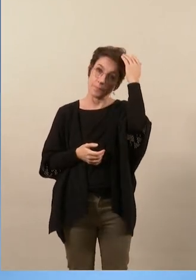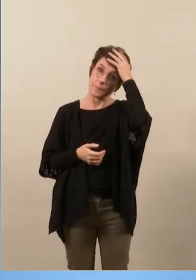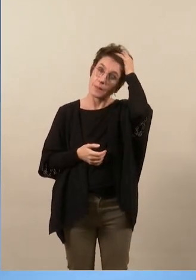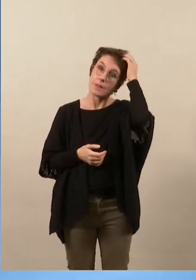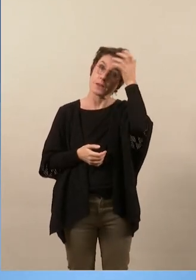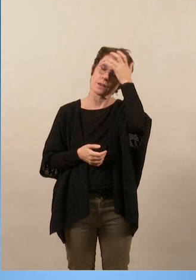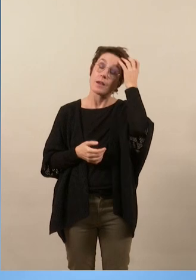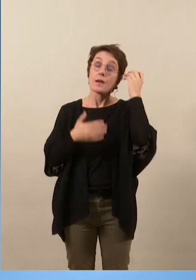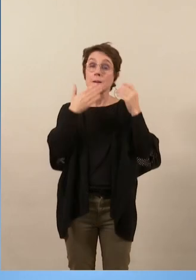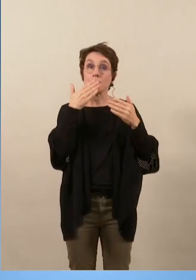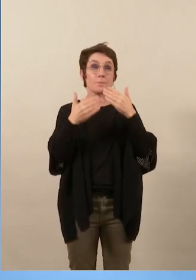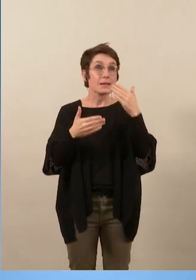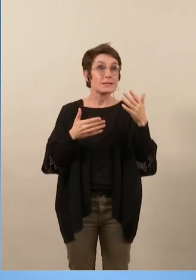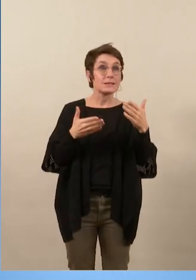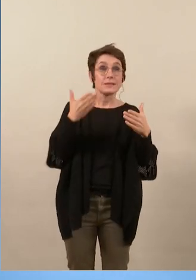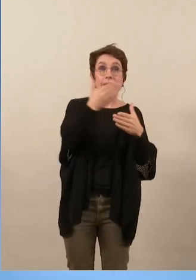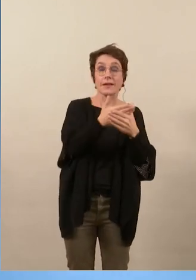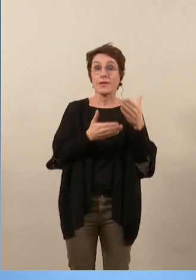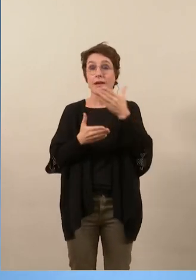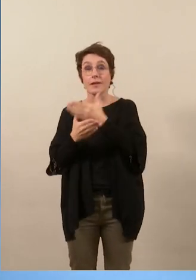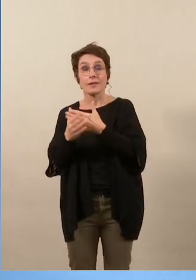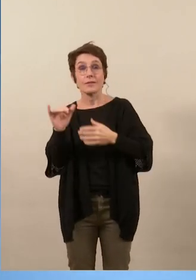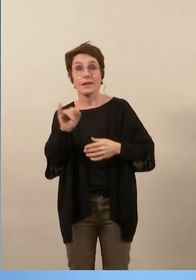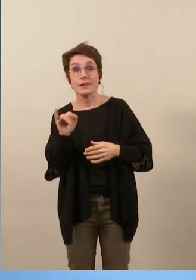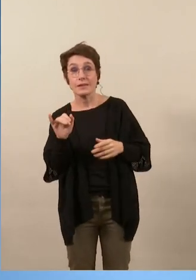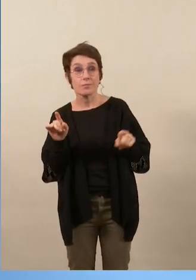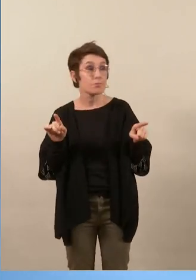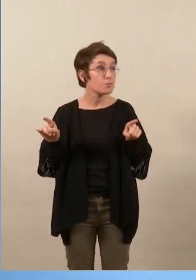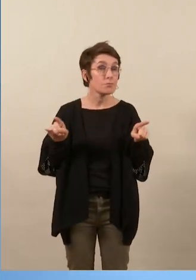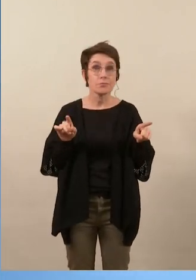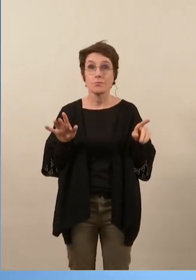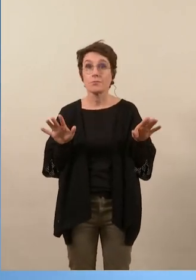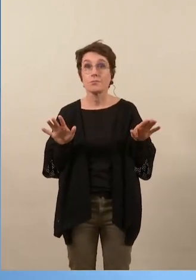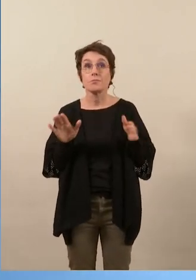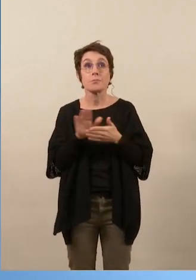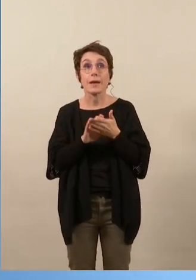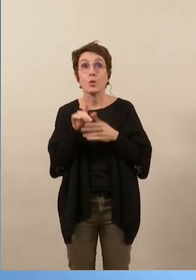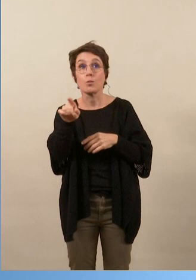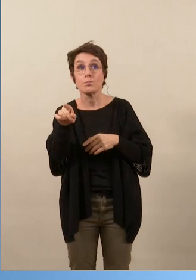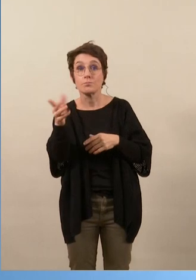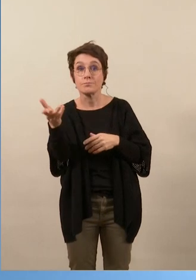interventions oui pardon excuse-moi non j'ai sans doute mais j'ai moi qui pas noté